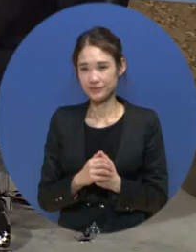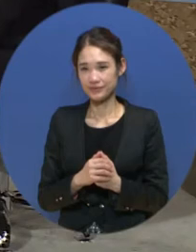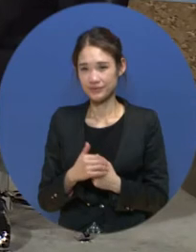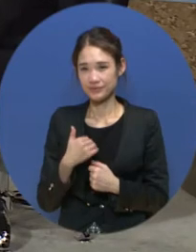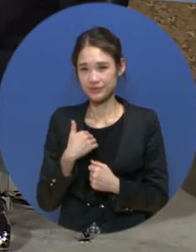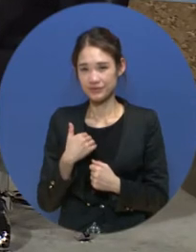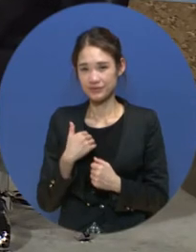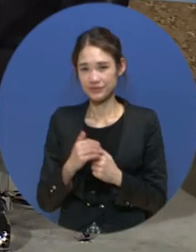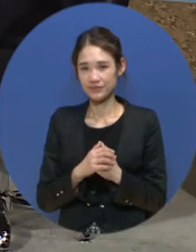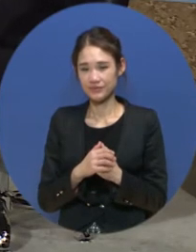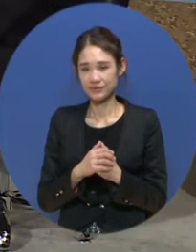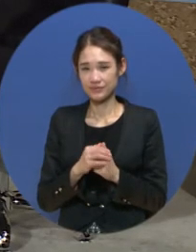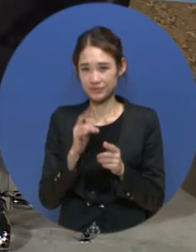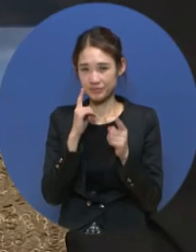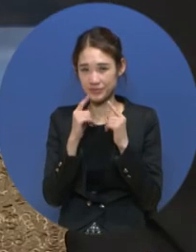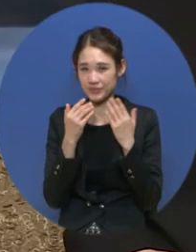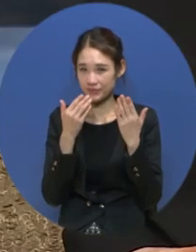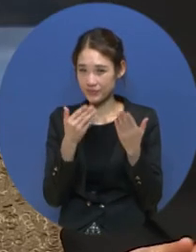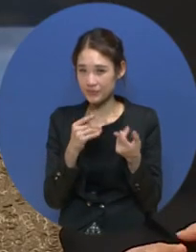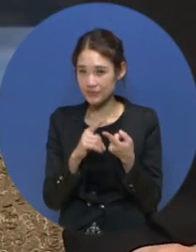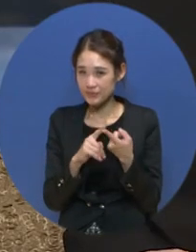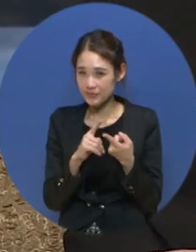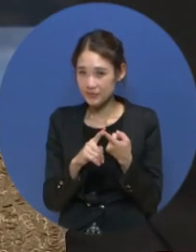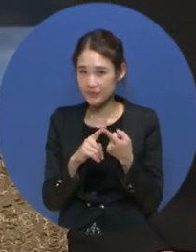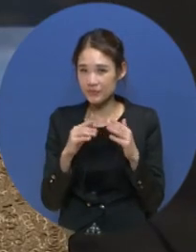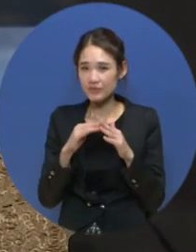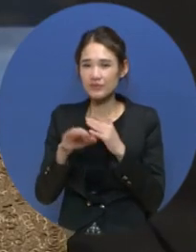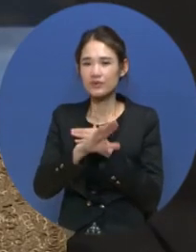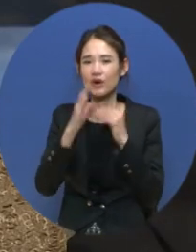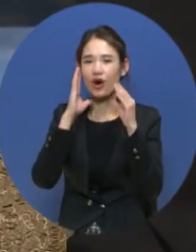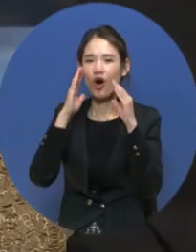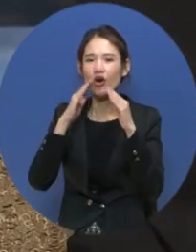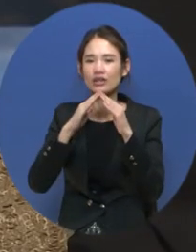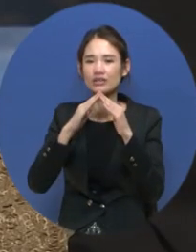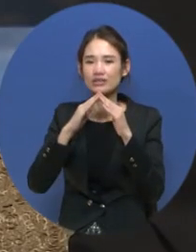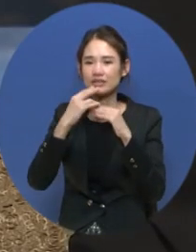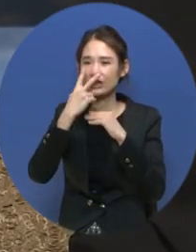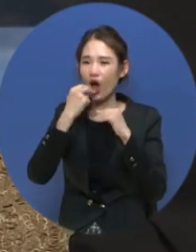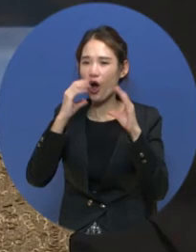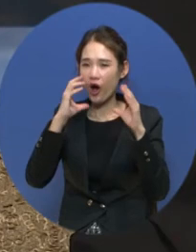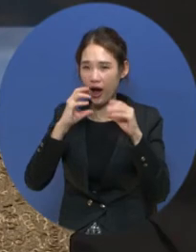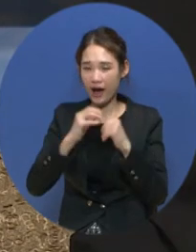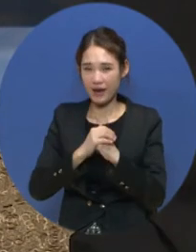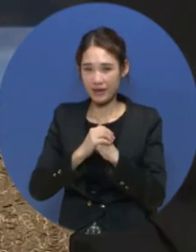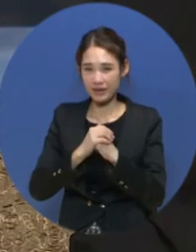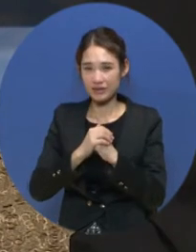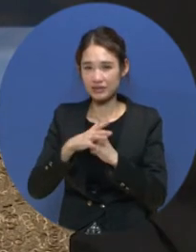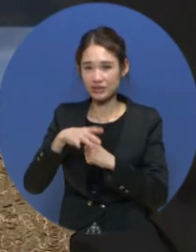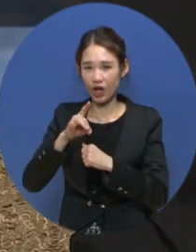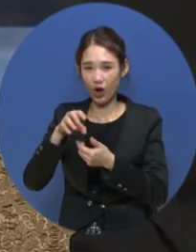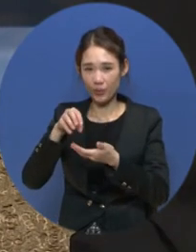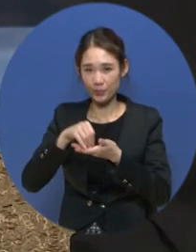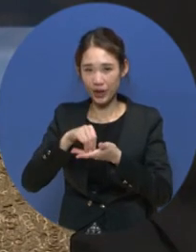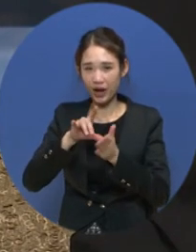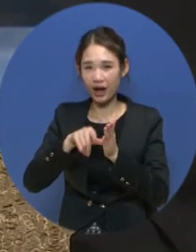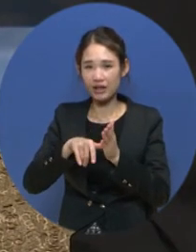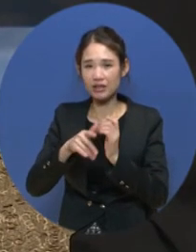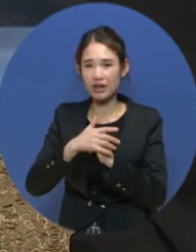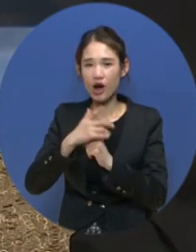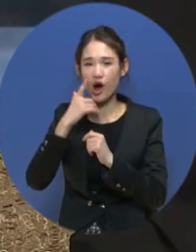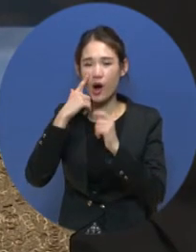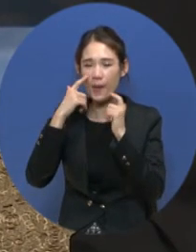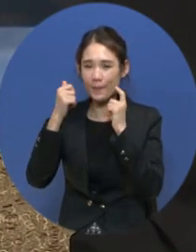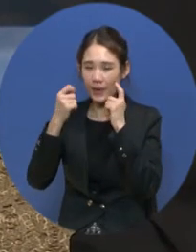저는 이제 그 말씀드린 것처럼 네. 가정 어린이집은 영아들이 처음 등원할 때